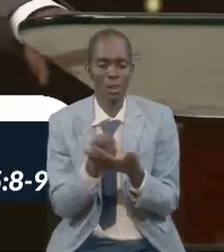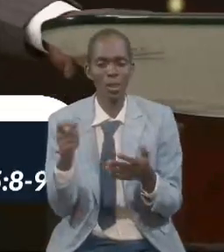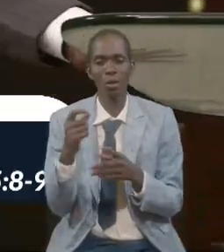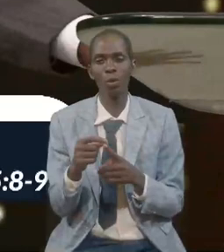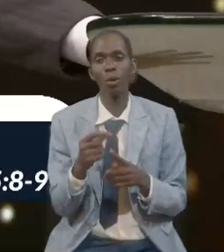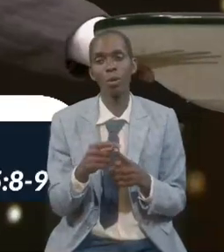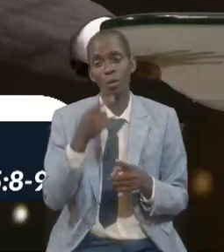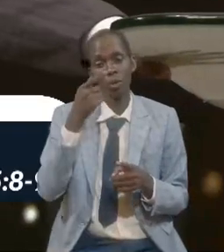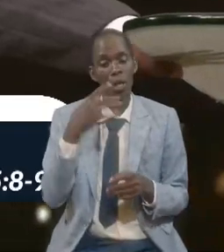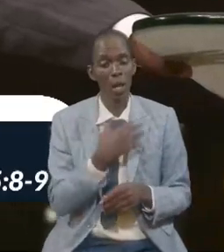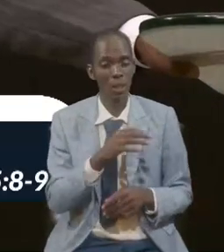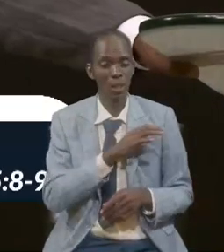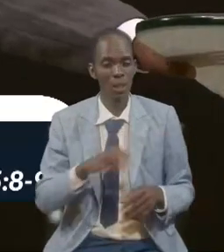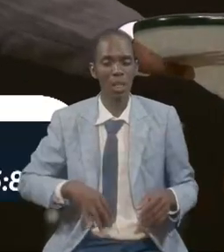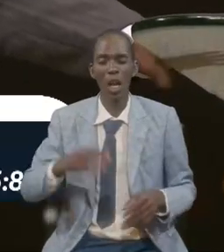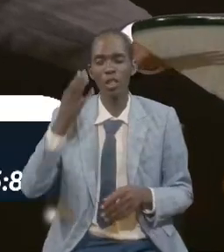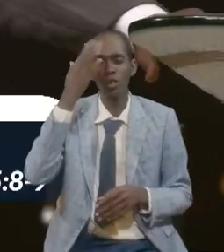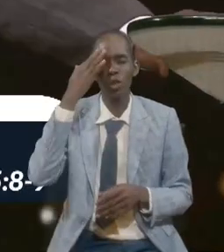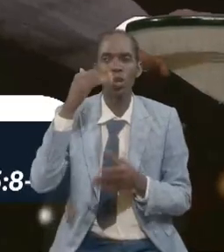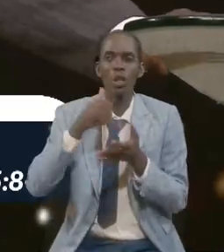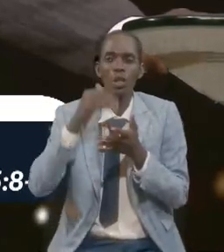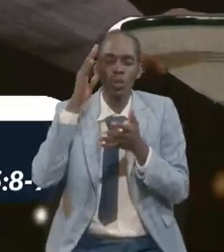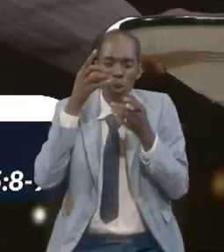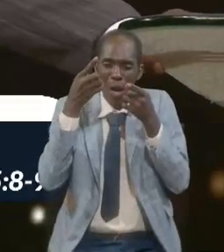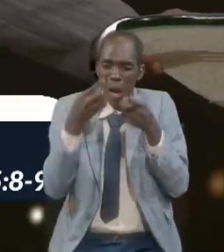savait que ce sera accompli